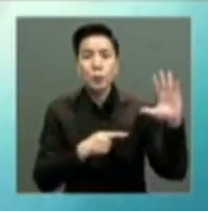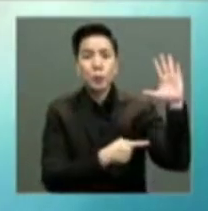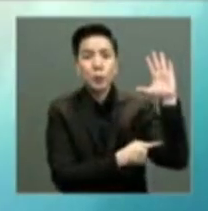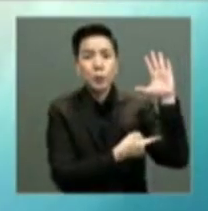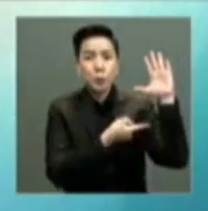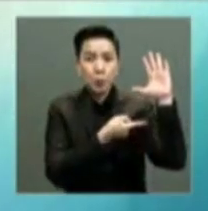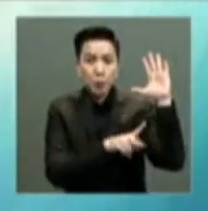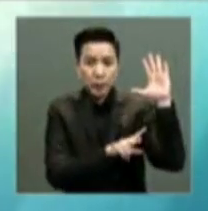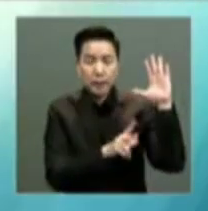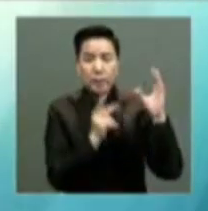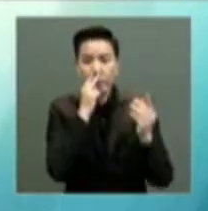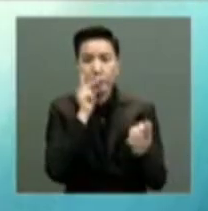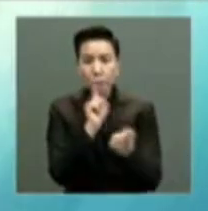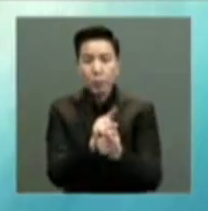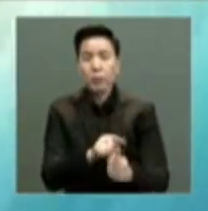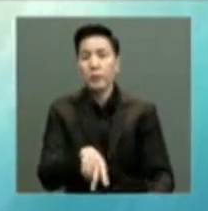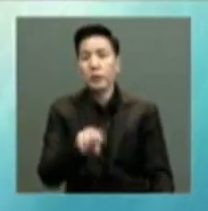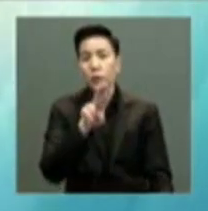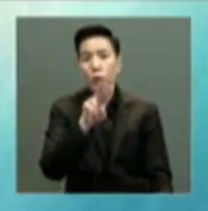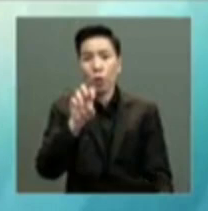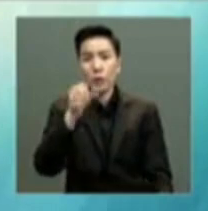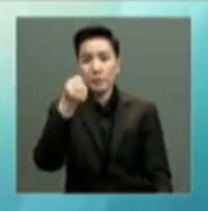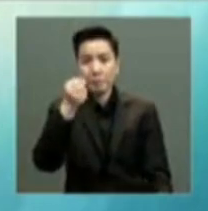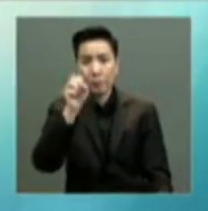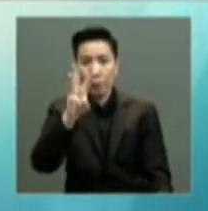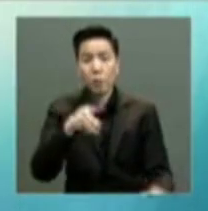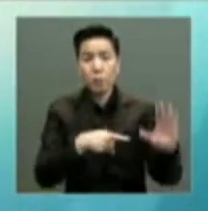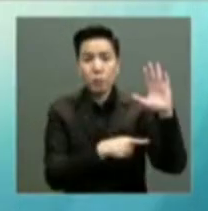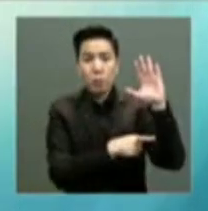คดีแล้วก็ภูเก็ตไปเจอไป 210แต่ก็ดีนะครับอันนี้ที่เอามาให้เห็นเป็นตารางนี้นะครับก็เป็นเรื่องที่ว่า